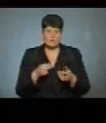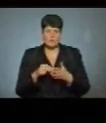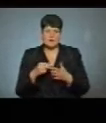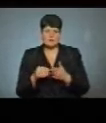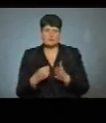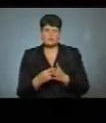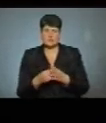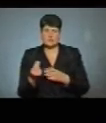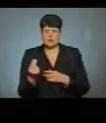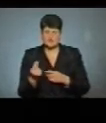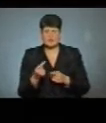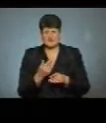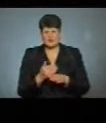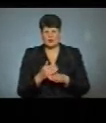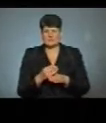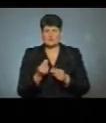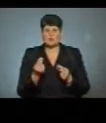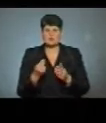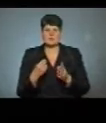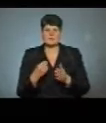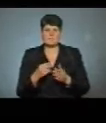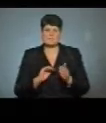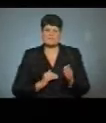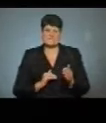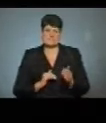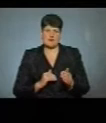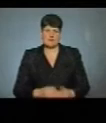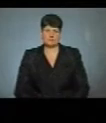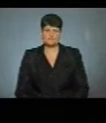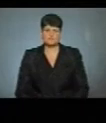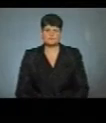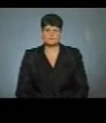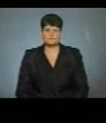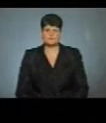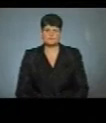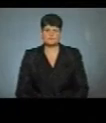гроші і частково за кошт бізнесменів. Лілія Гончарук, новини на Суспільному.